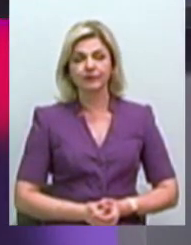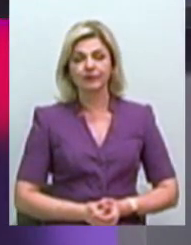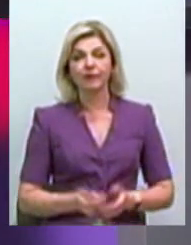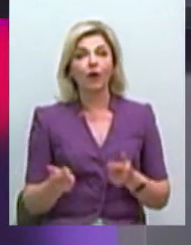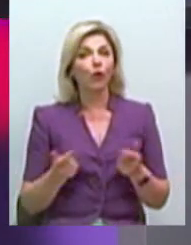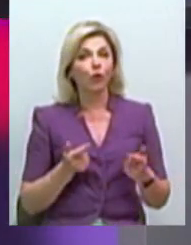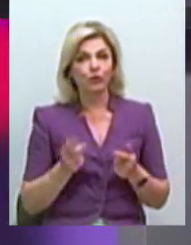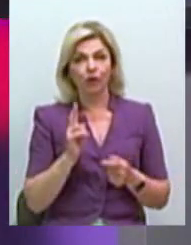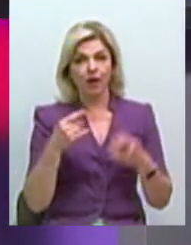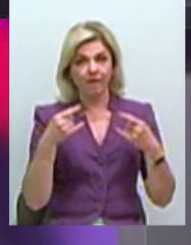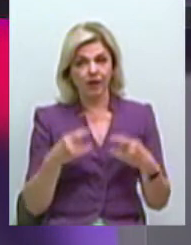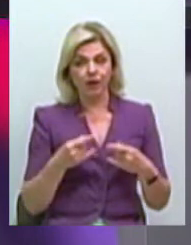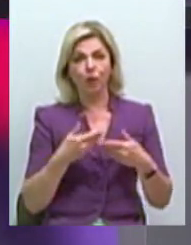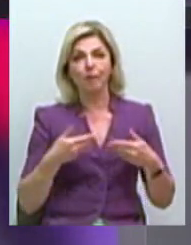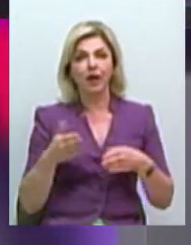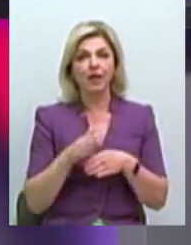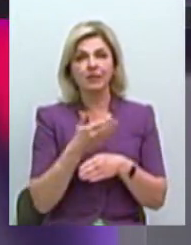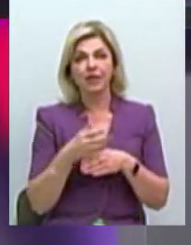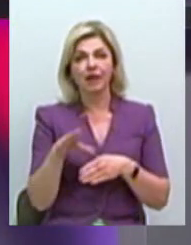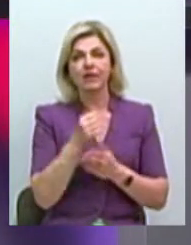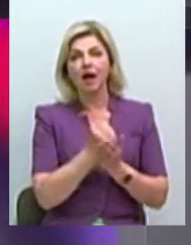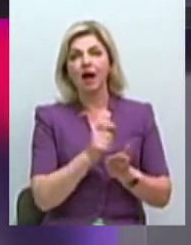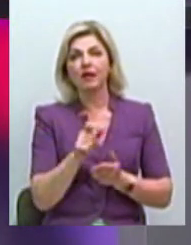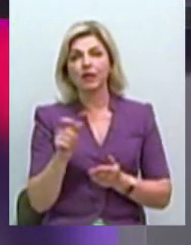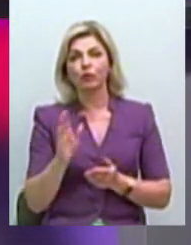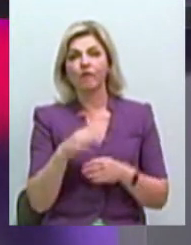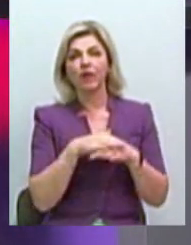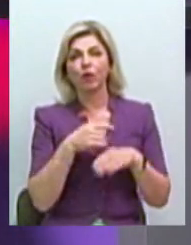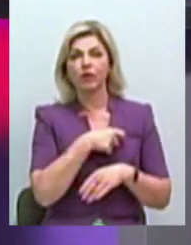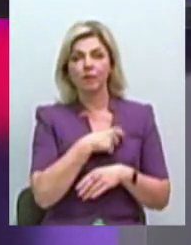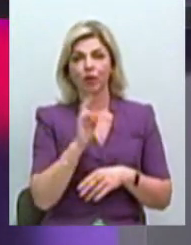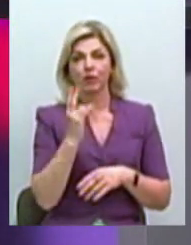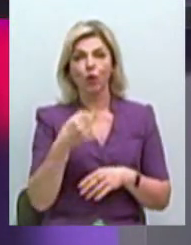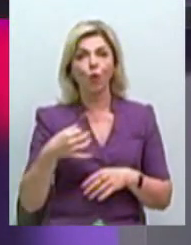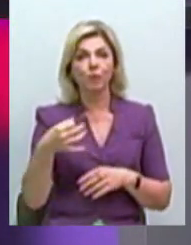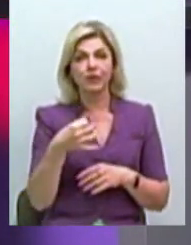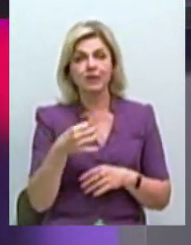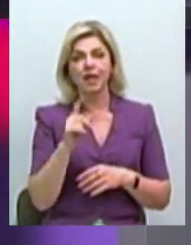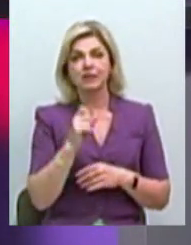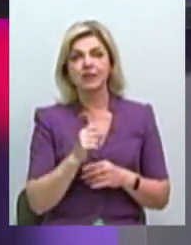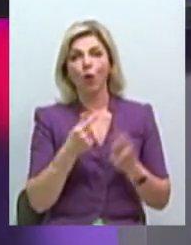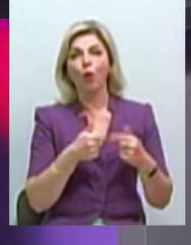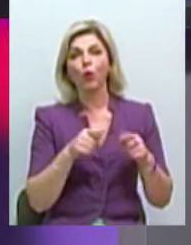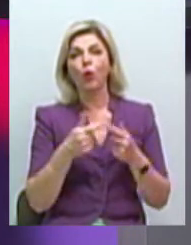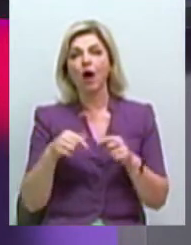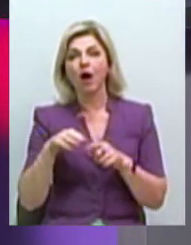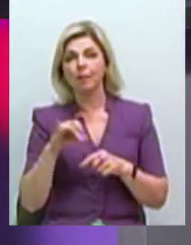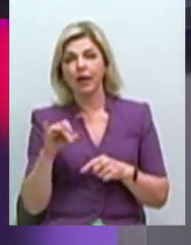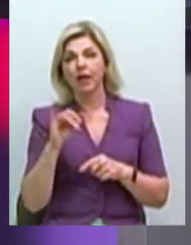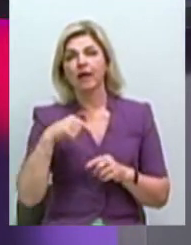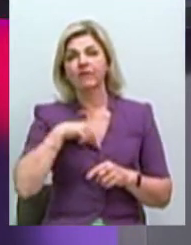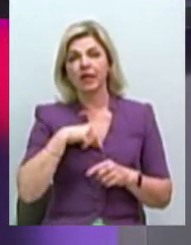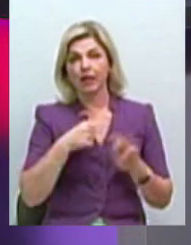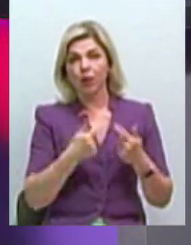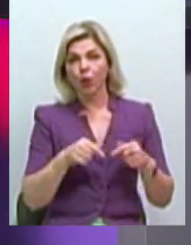Готуючи ці ефіри, ми розділили всіх кандидатів народні депутати Миколаївської області за округами і, відповідно, всередині округів